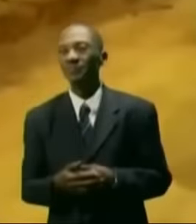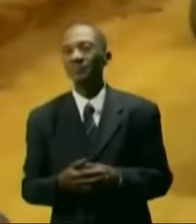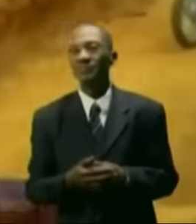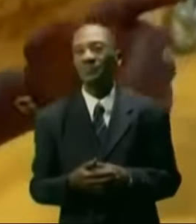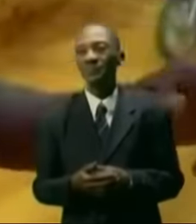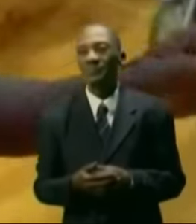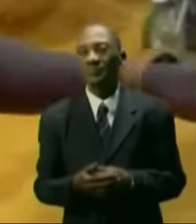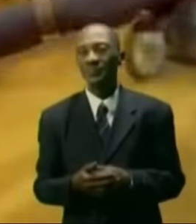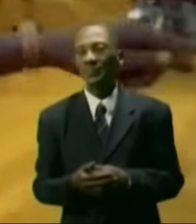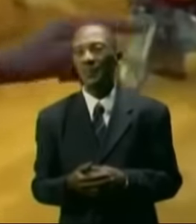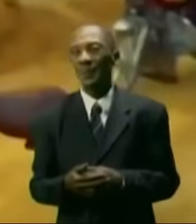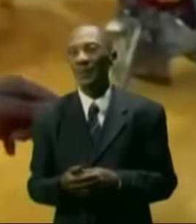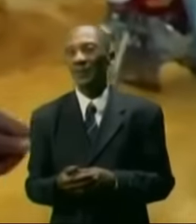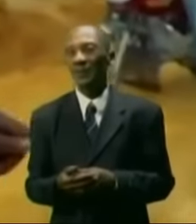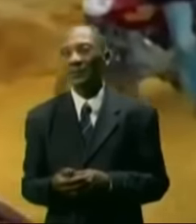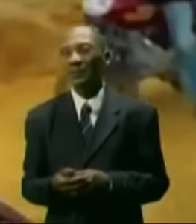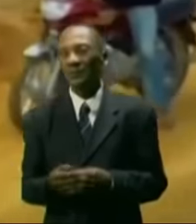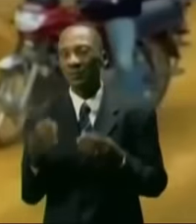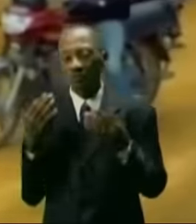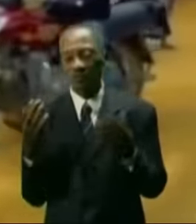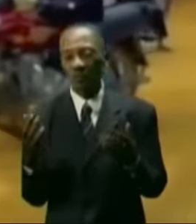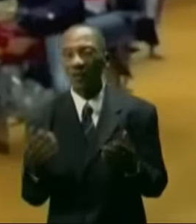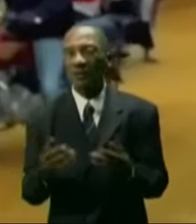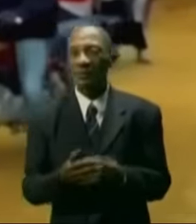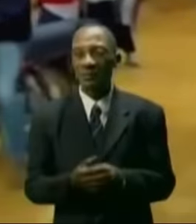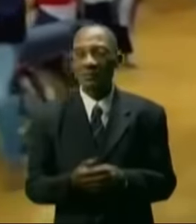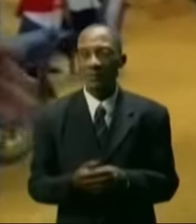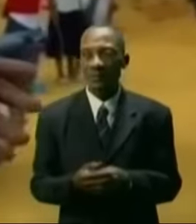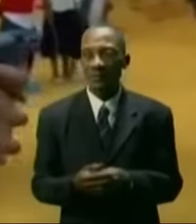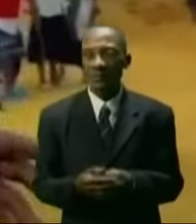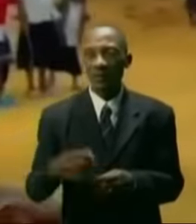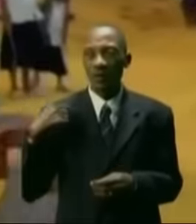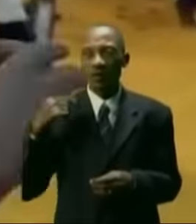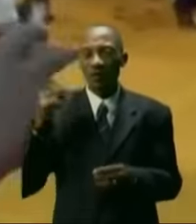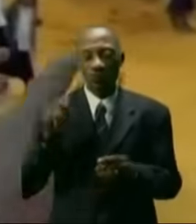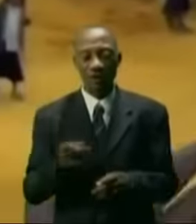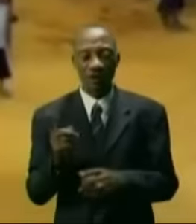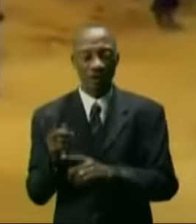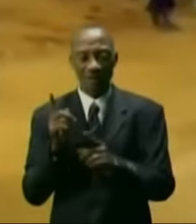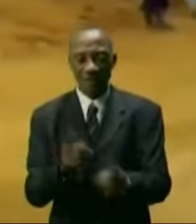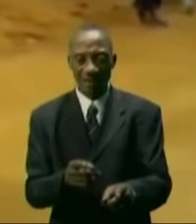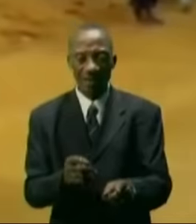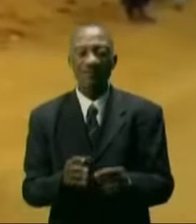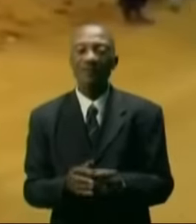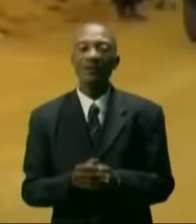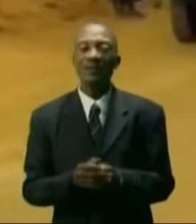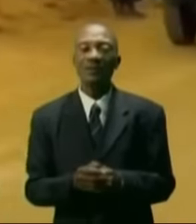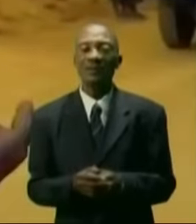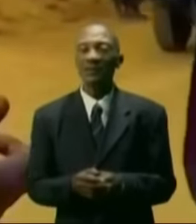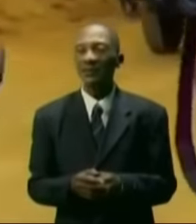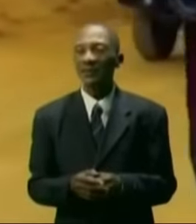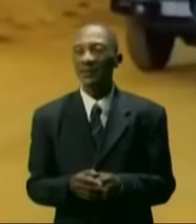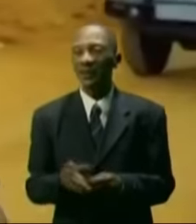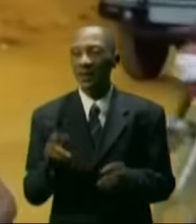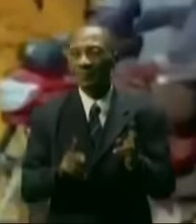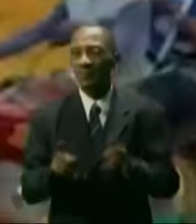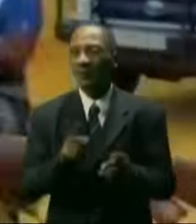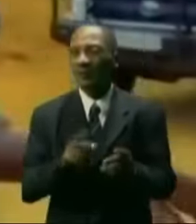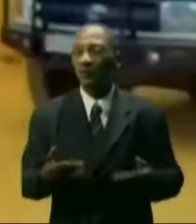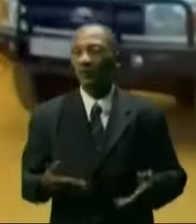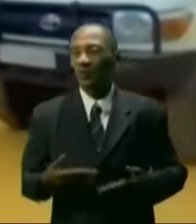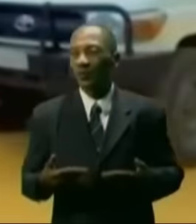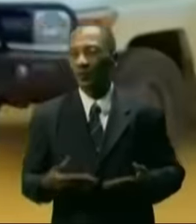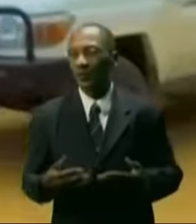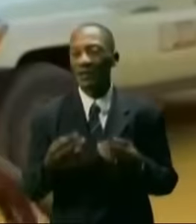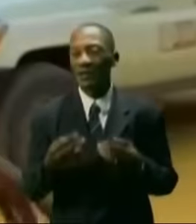Je remercie les gouverneurs. Il y a beaucoup de gouverneurs qui sont passés par ici, les premiers, les deuxièmes et les troisièmes, c'est jamais égalé. Mais ce